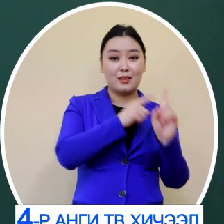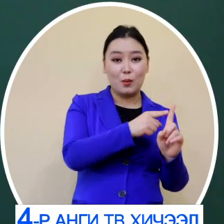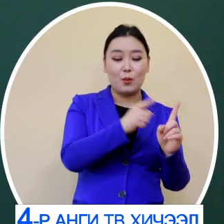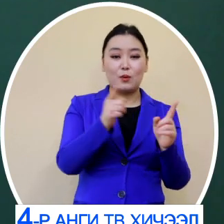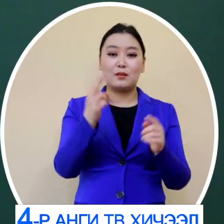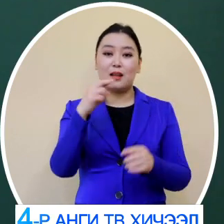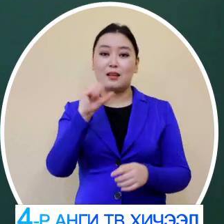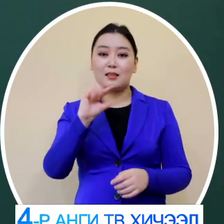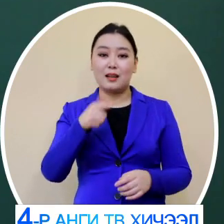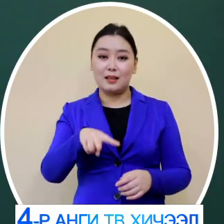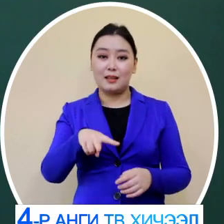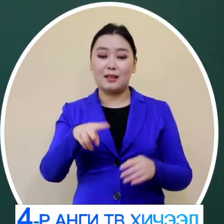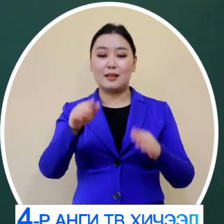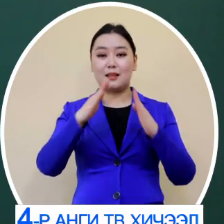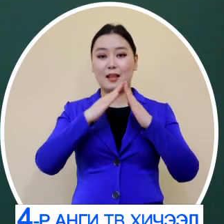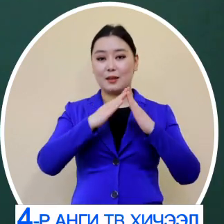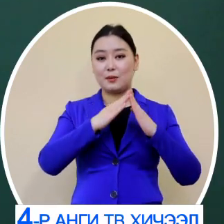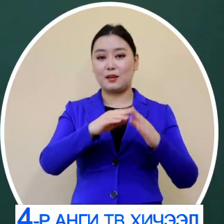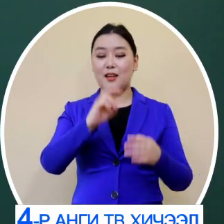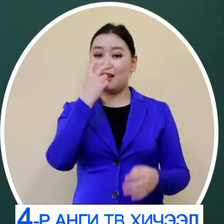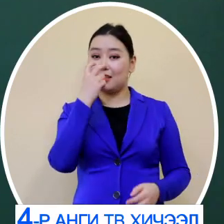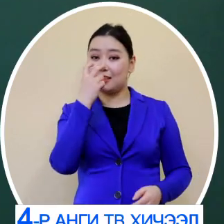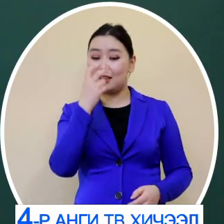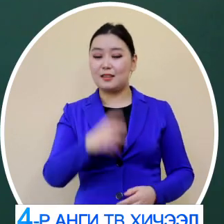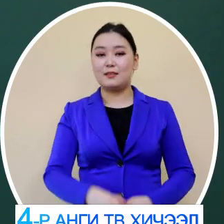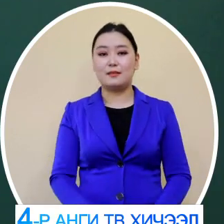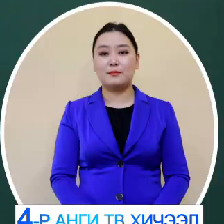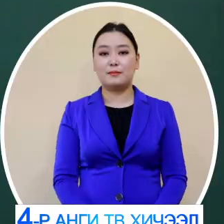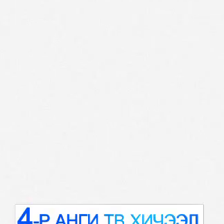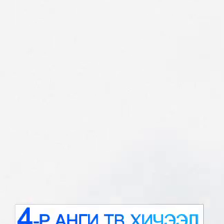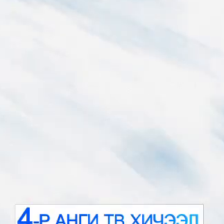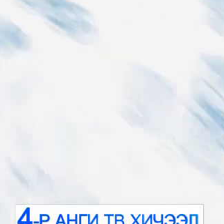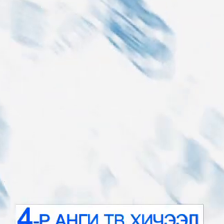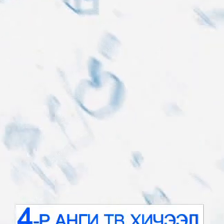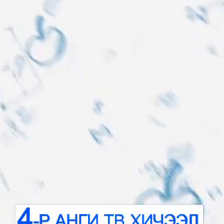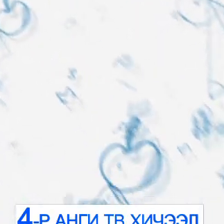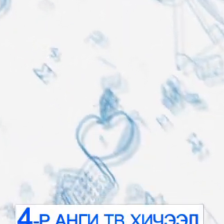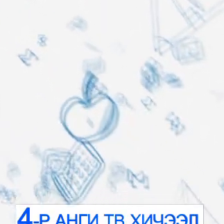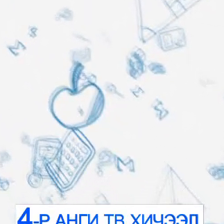За тэгвэл одоо хамтдаа энэ дөрмийнхаа дагуу тасгал даалгаврыг ажиллая.